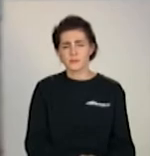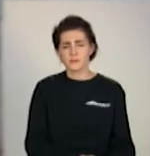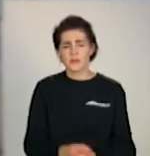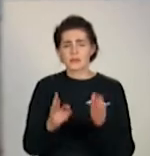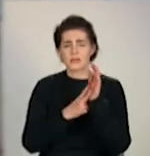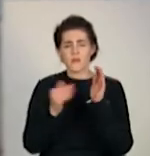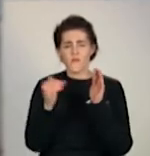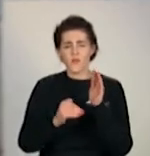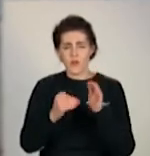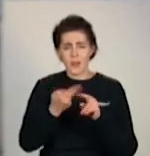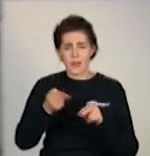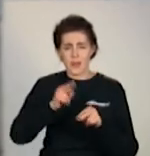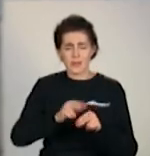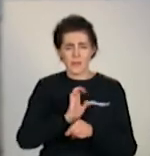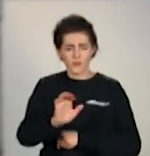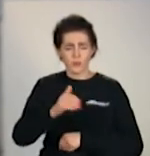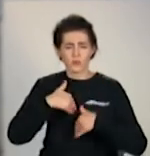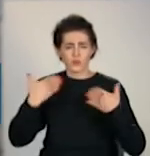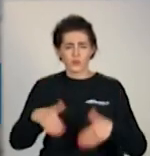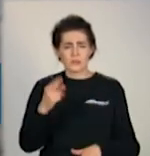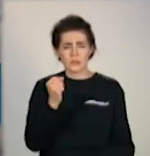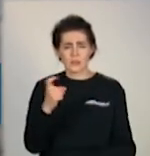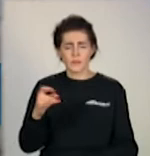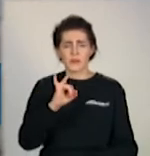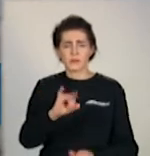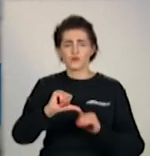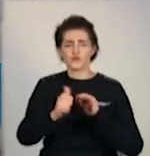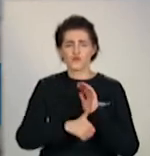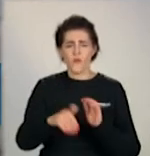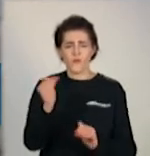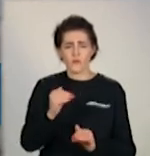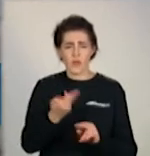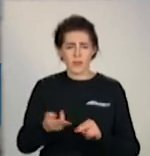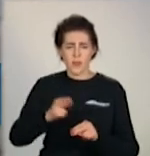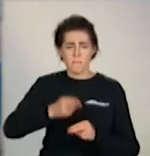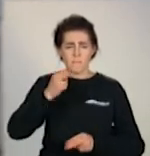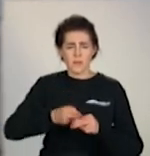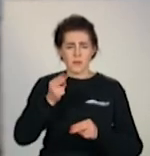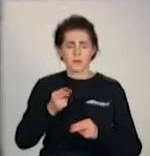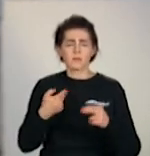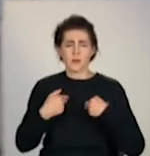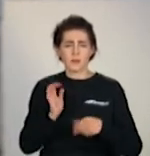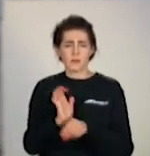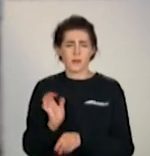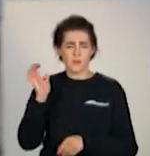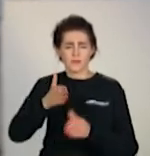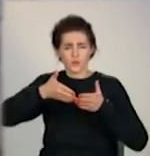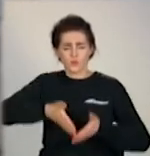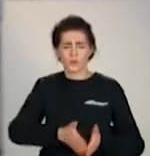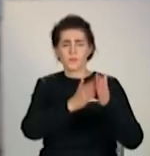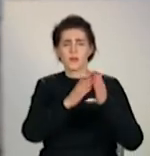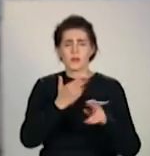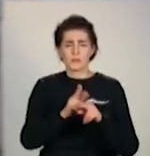7 февраля данную продукцию мы уже отгрузили из цеха, и 16 февраля данный металл уже был направлен судном непосредственно